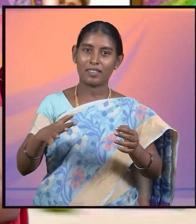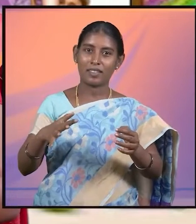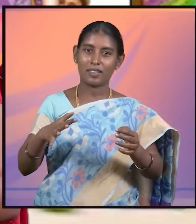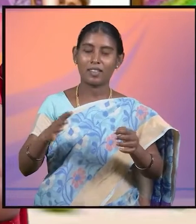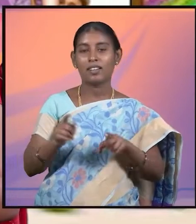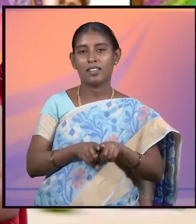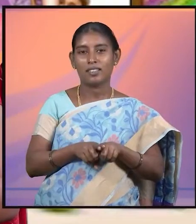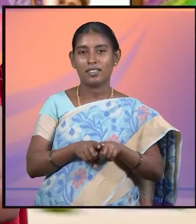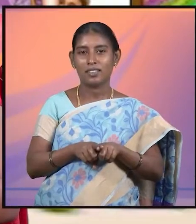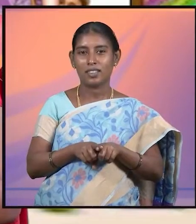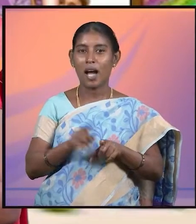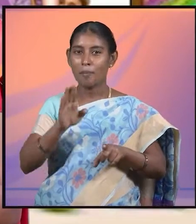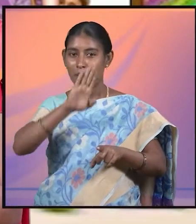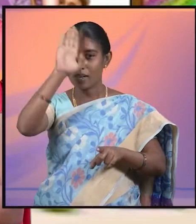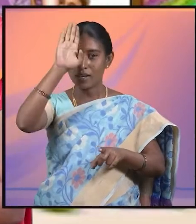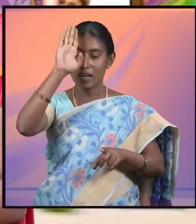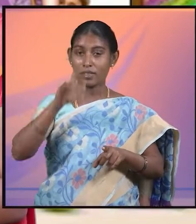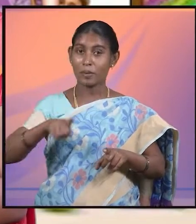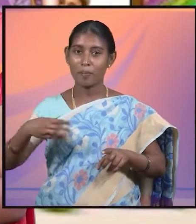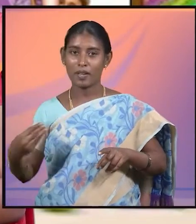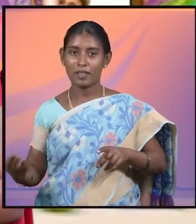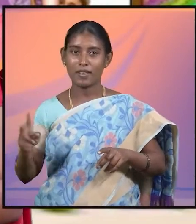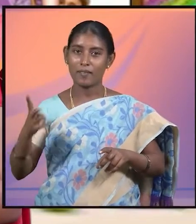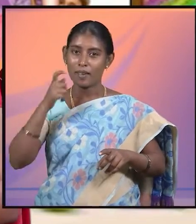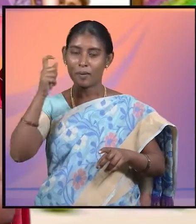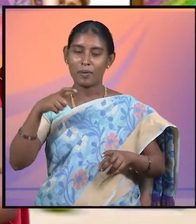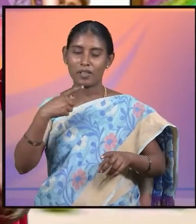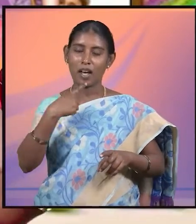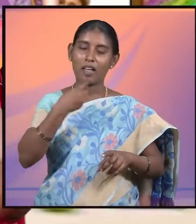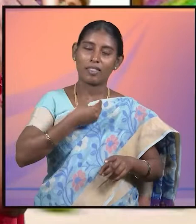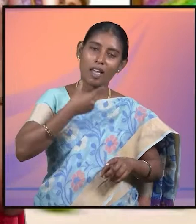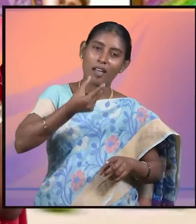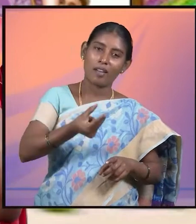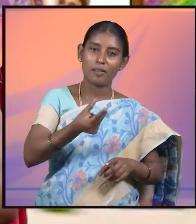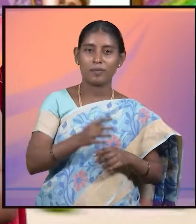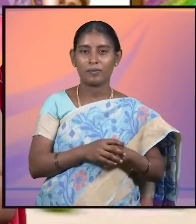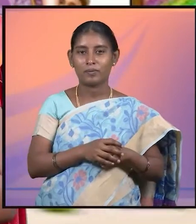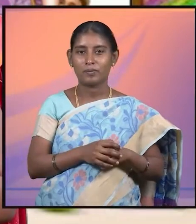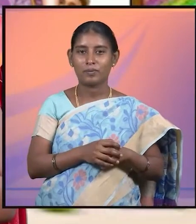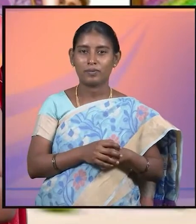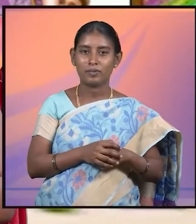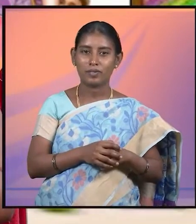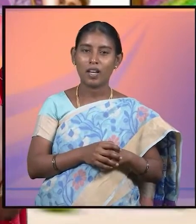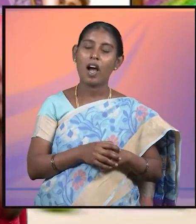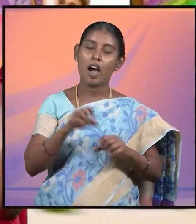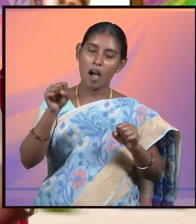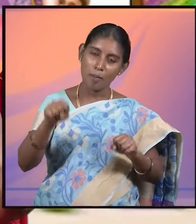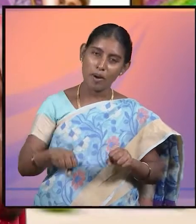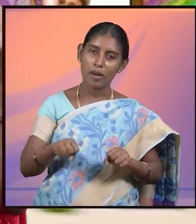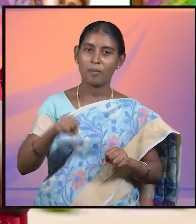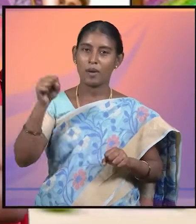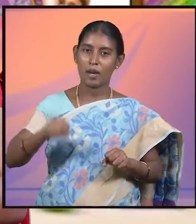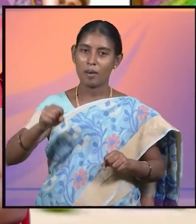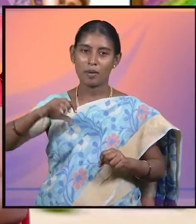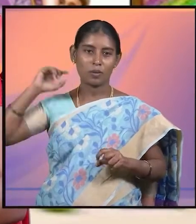என அடியெடுத்து கொடுத்தார் அமைச்சர். மன்னர் பாடினால் உடன் வந்த வீரர்கள் ஆமோதிக்கும் வகையில்